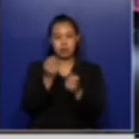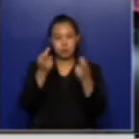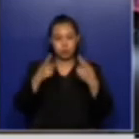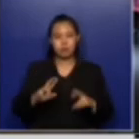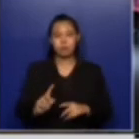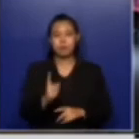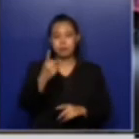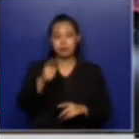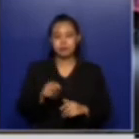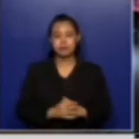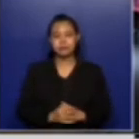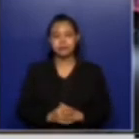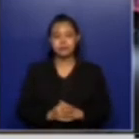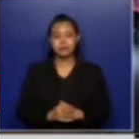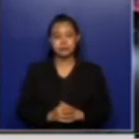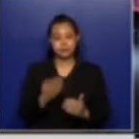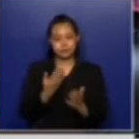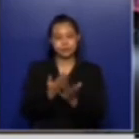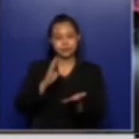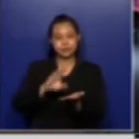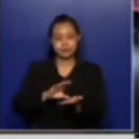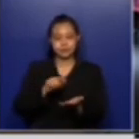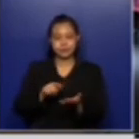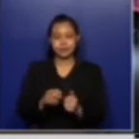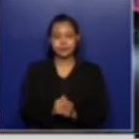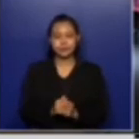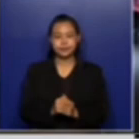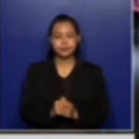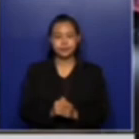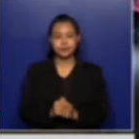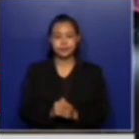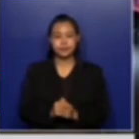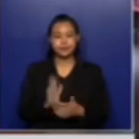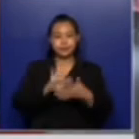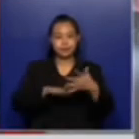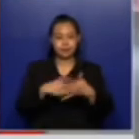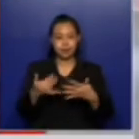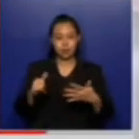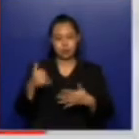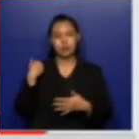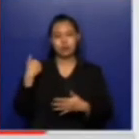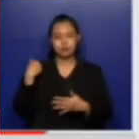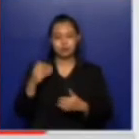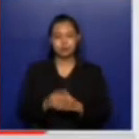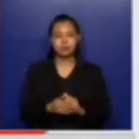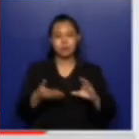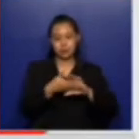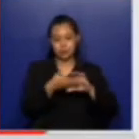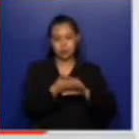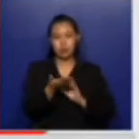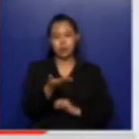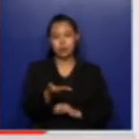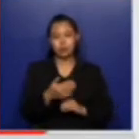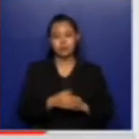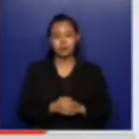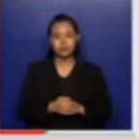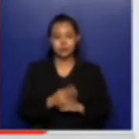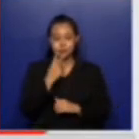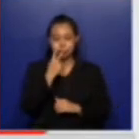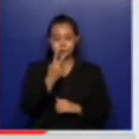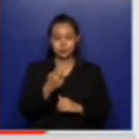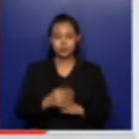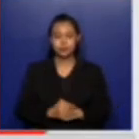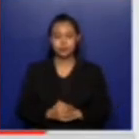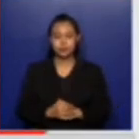านการจัดทำงบประมาณที่เรียกว่างบประมาณแบบมียุทธศาสตร์นะครับขอสไลด์ครับเป็นการจัดทำงบประมาณ